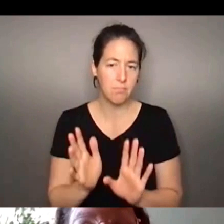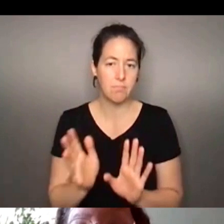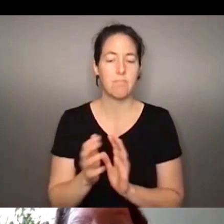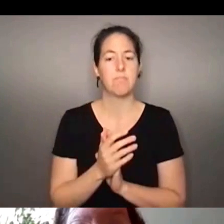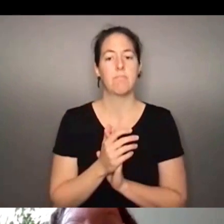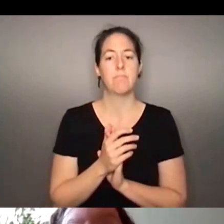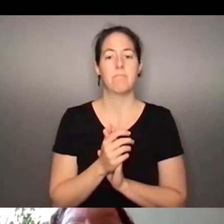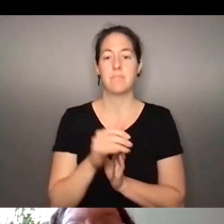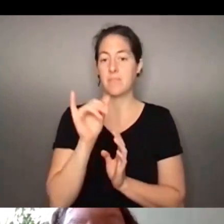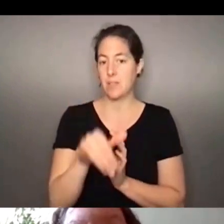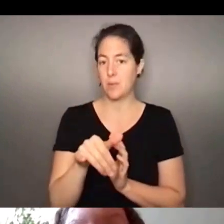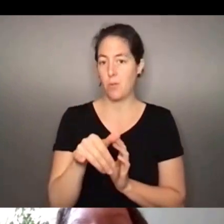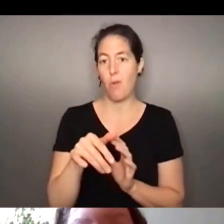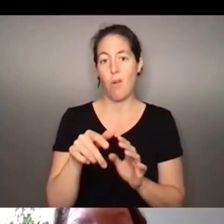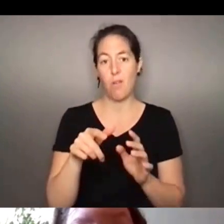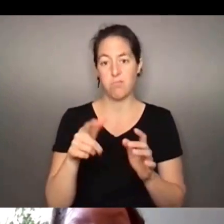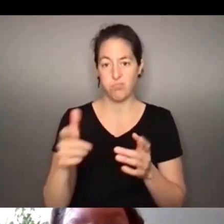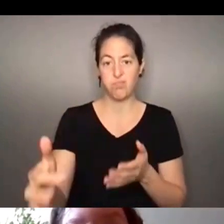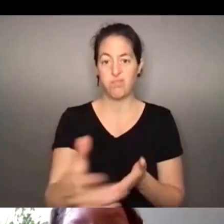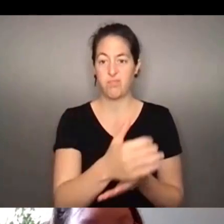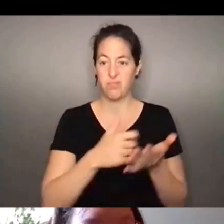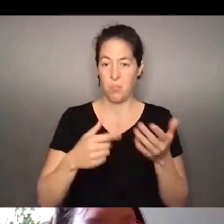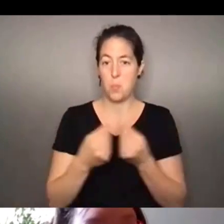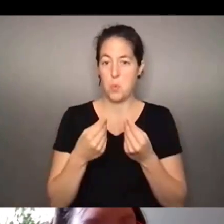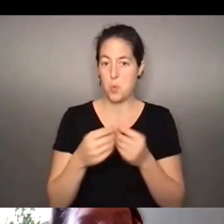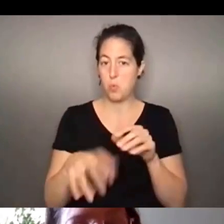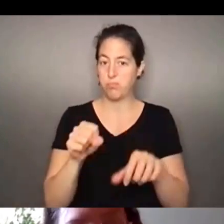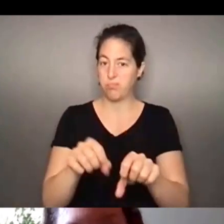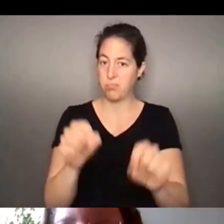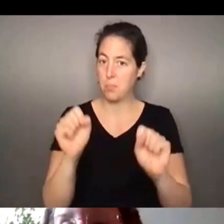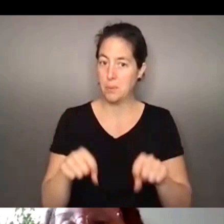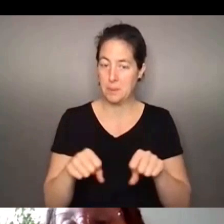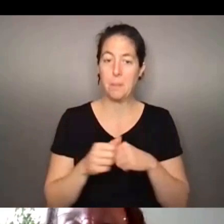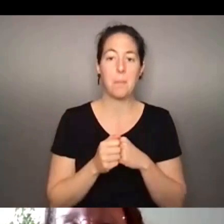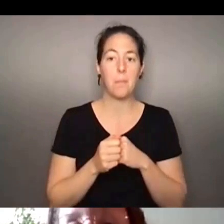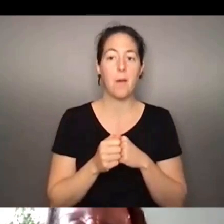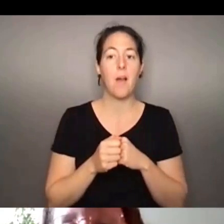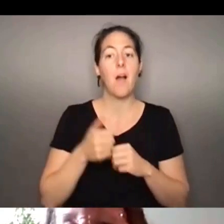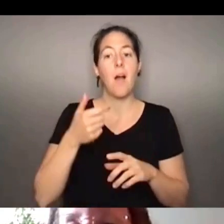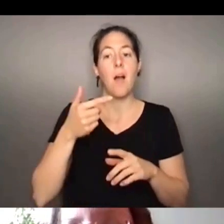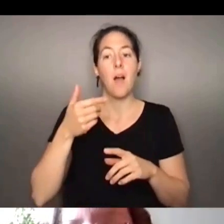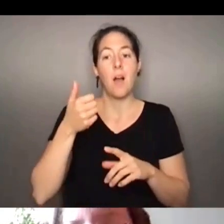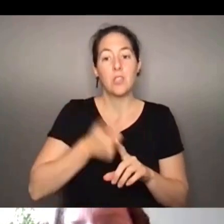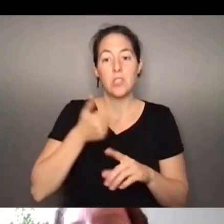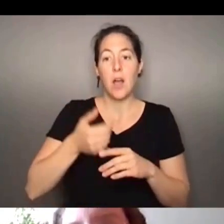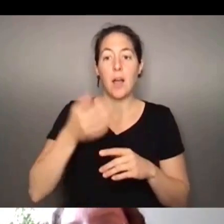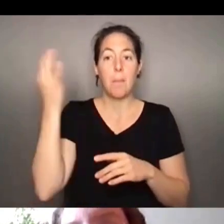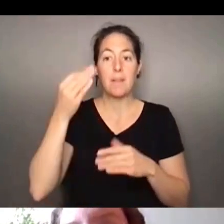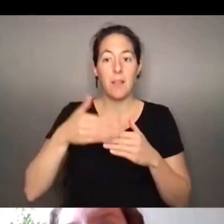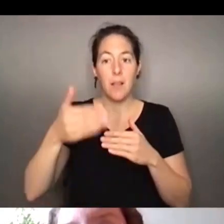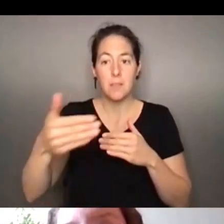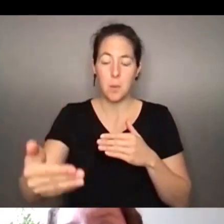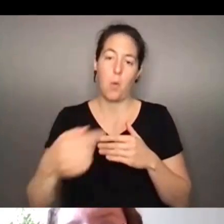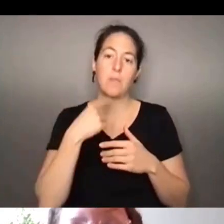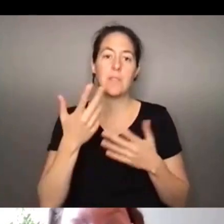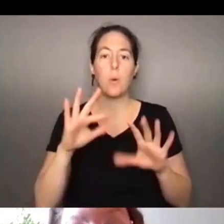Mais c'est ça, on peut récolter pas mal encore maintenant. Puis, à chaque présentation, on va voir quels sont les petits nouveaux qu'on va